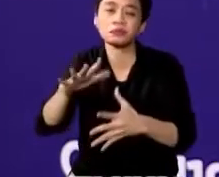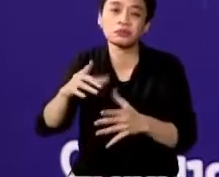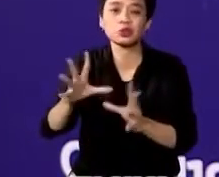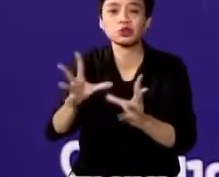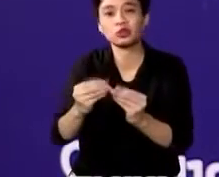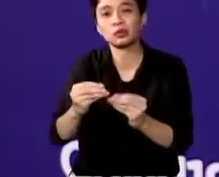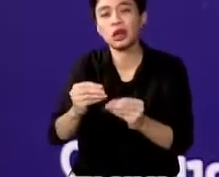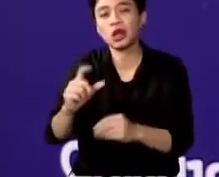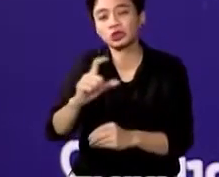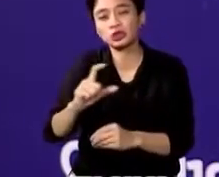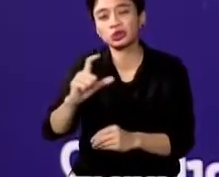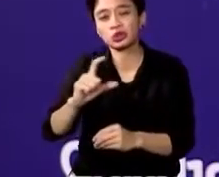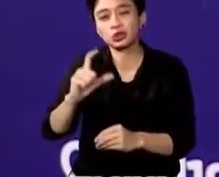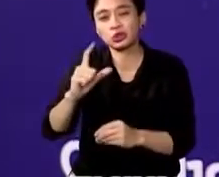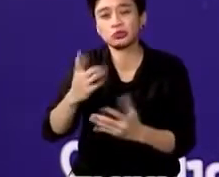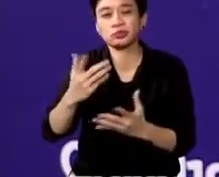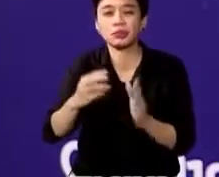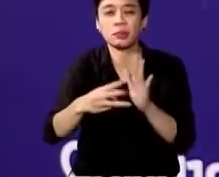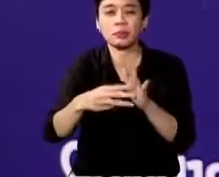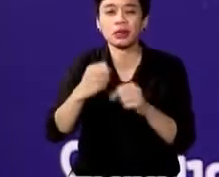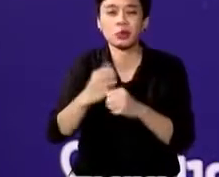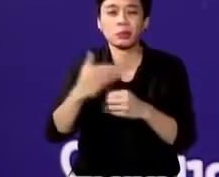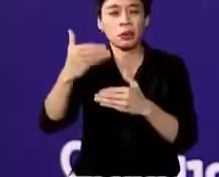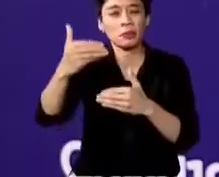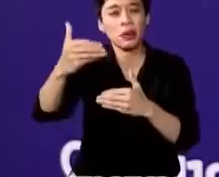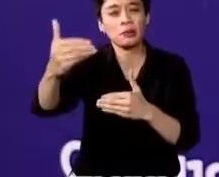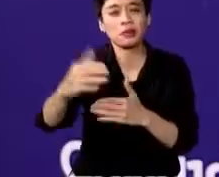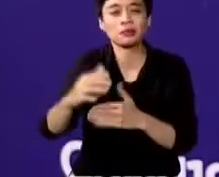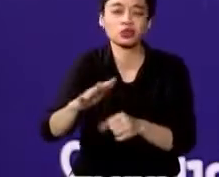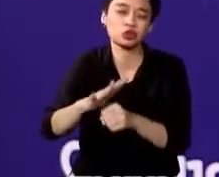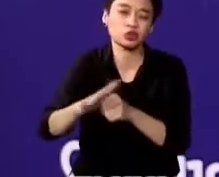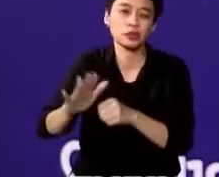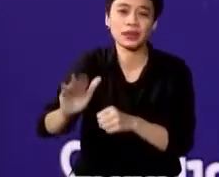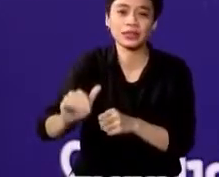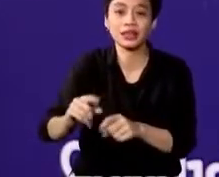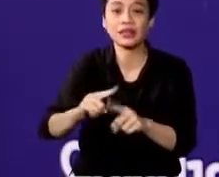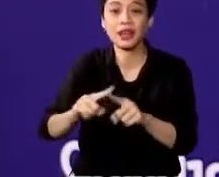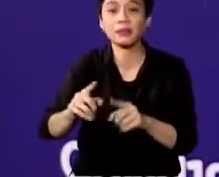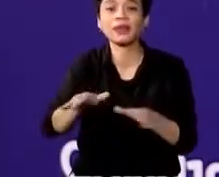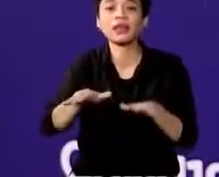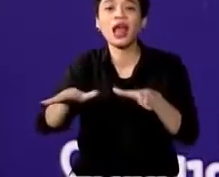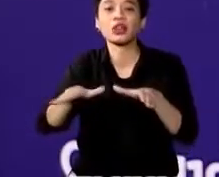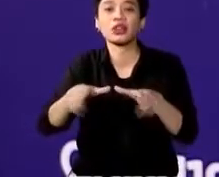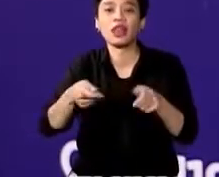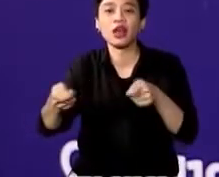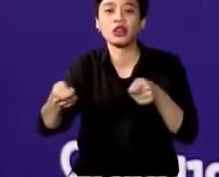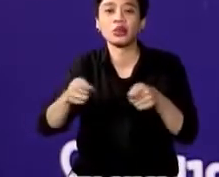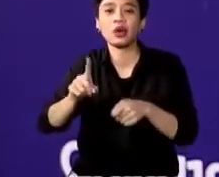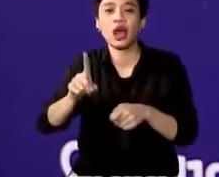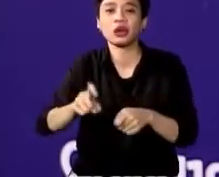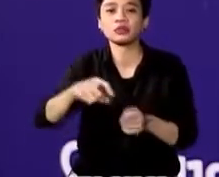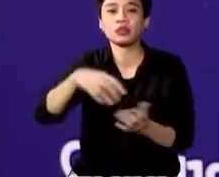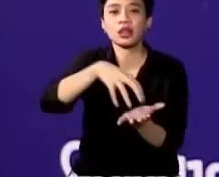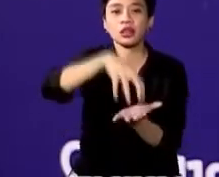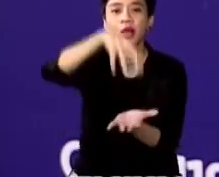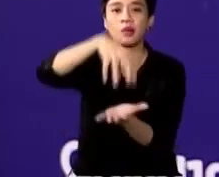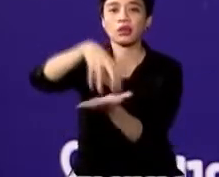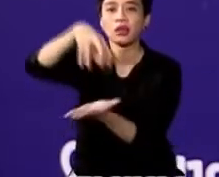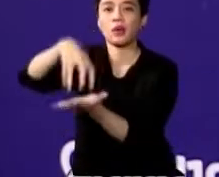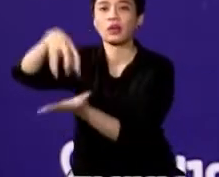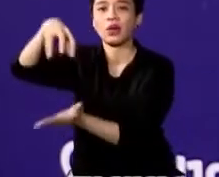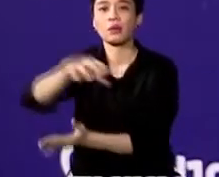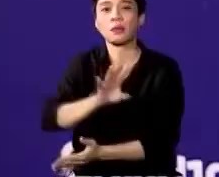untuk beberapa minggu ke depan tentunya ini kita harus atur masing-masing Tower ya ada Tower yang mungkin sudah ketersediaannya